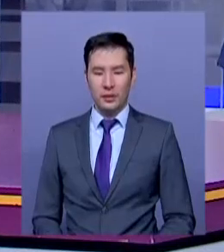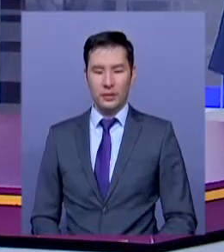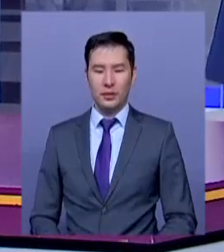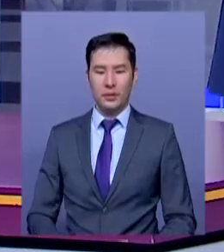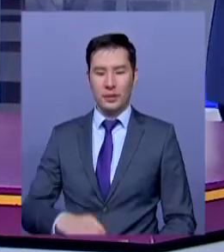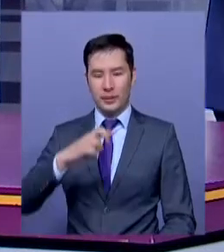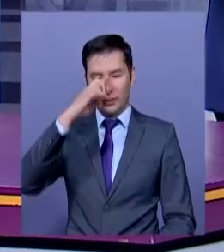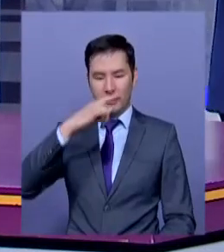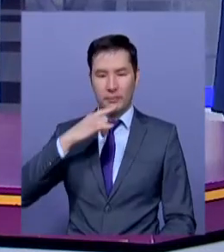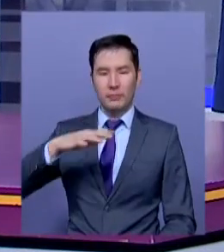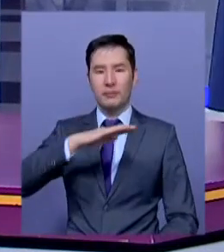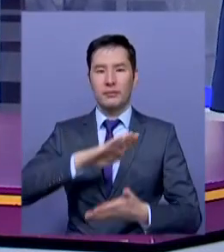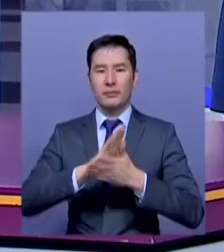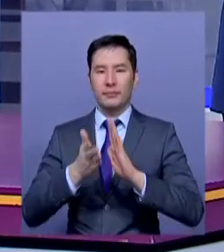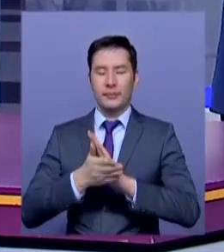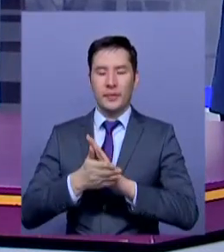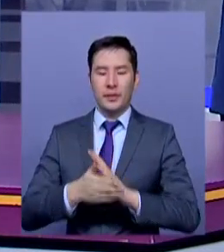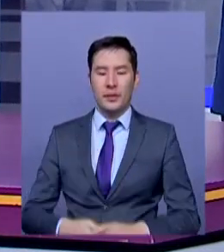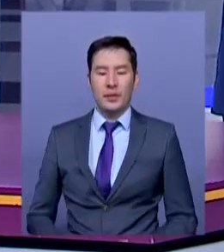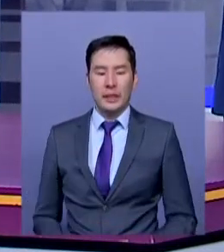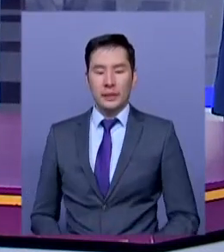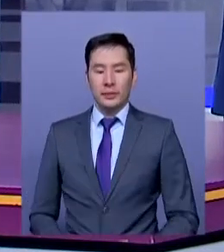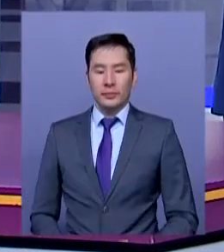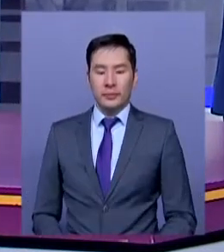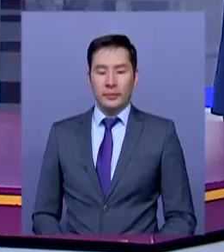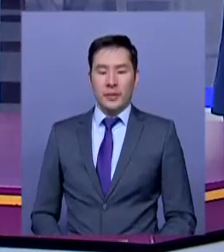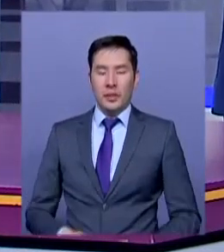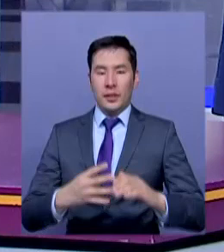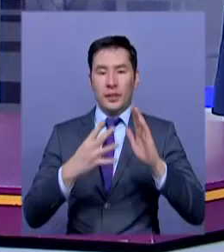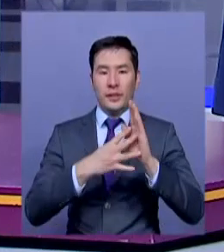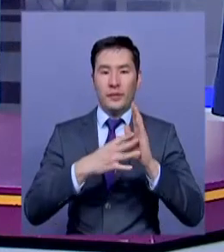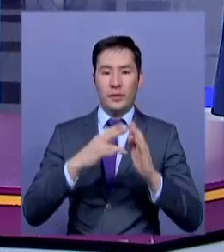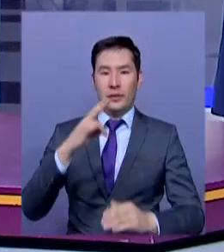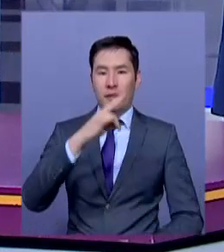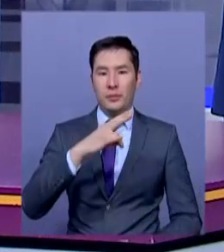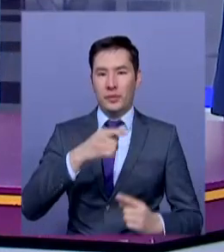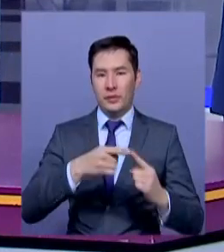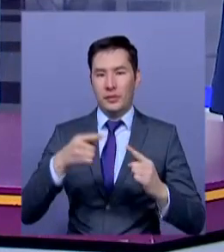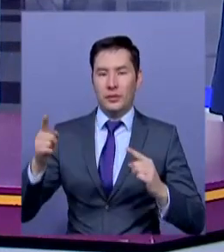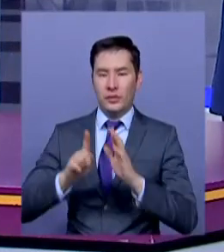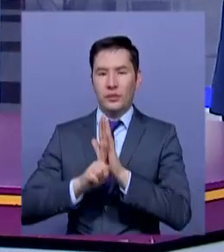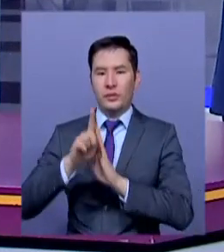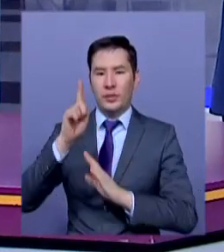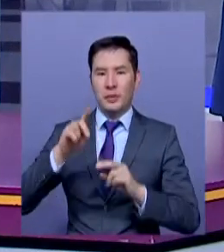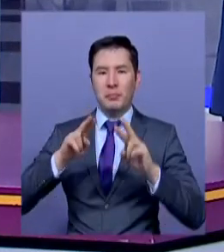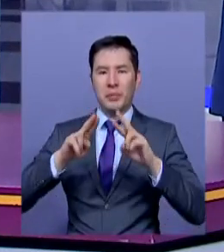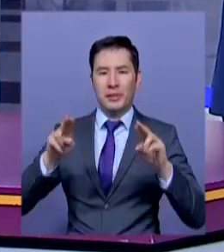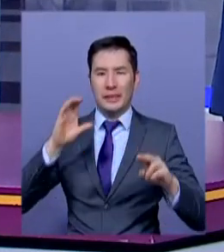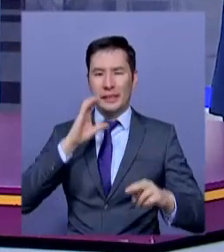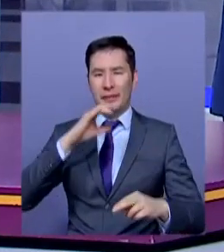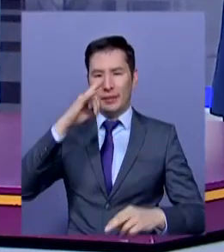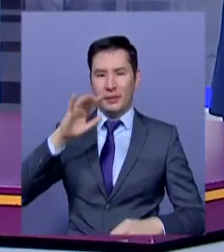елдегі жаңалыққа ойыссақ, солтүстік Қазақстанда 9-шы қарашадан бастап карантиндік шаралар күшейтіліп, Петропавл қаласының